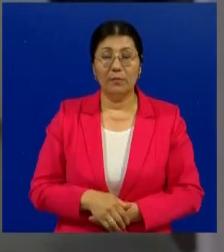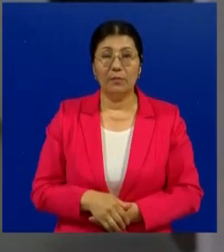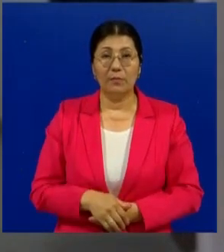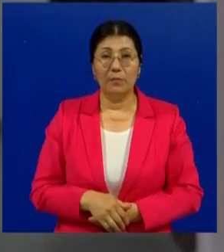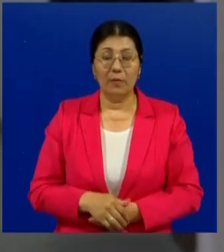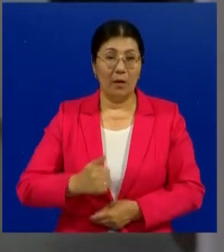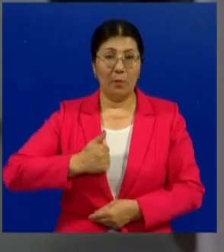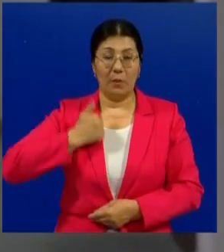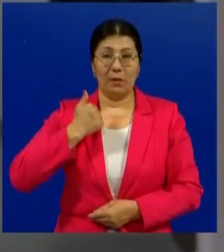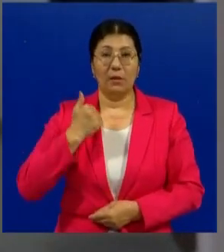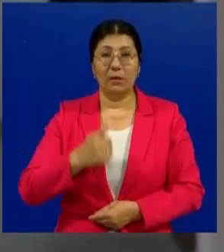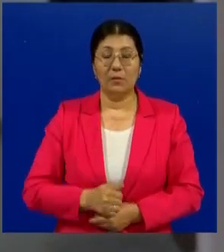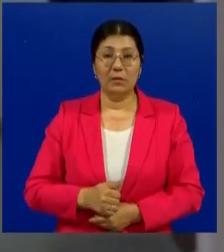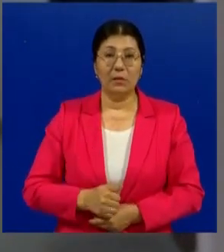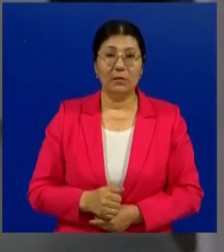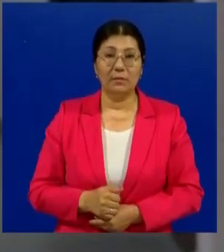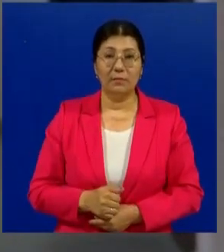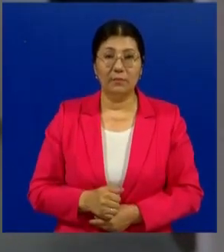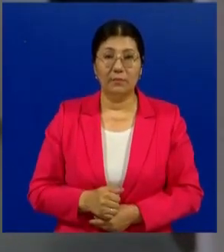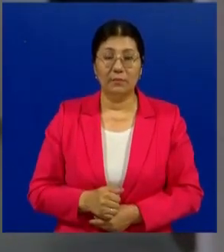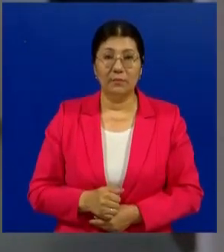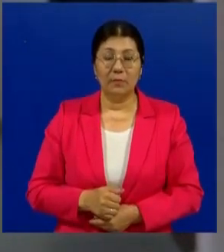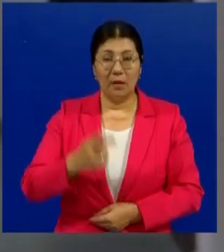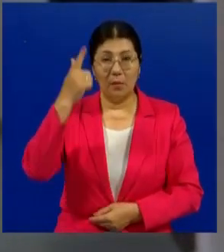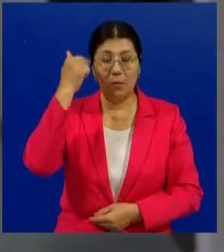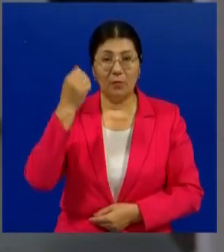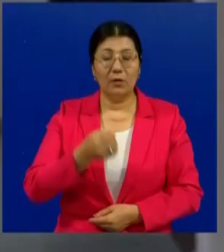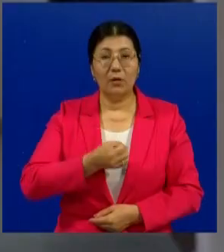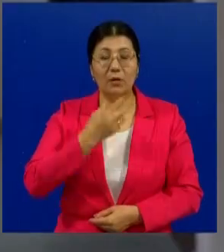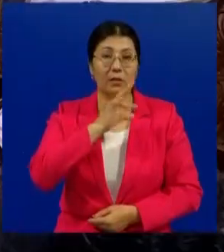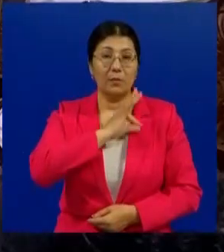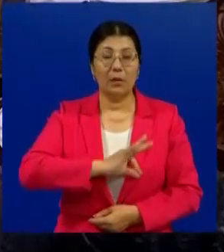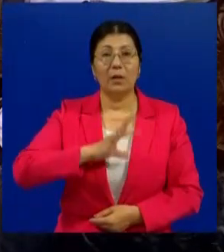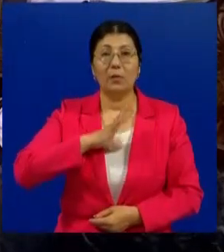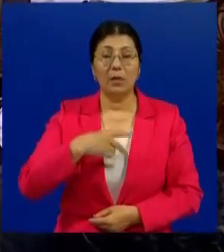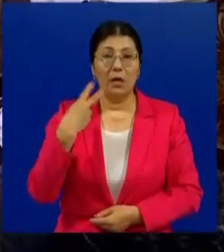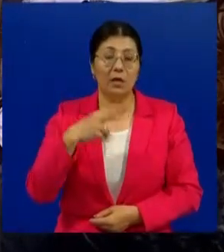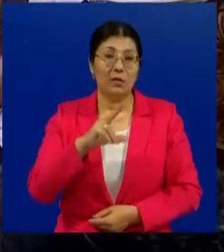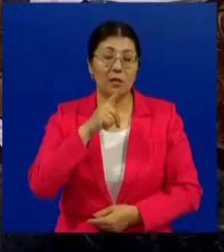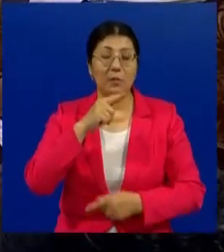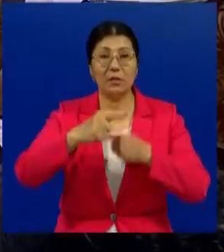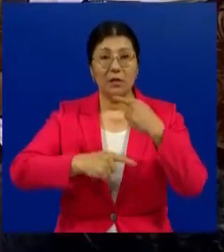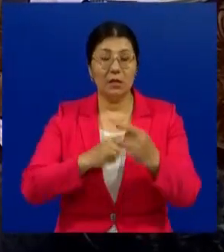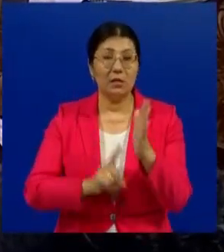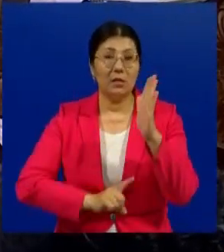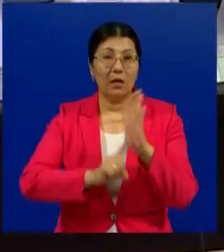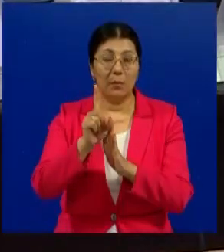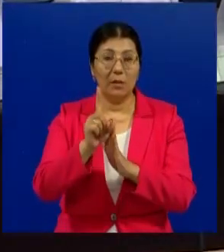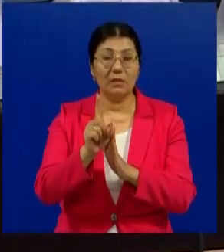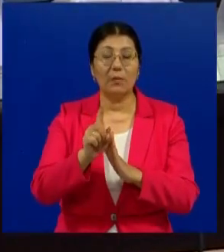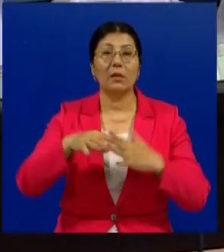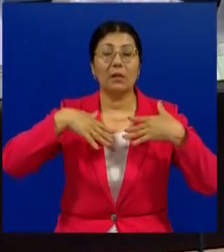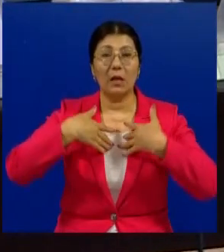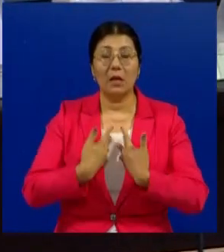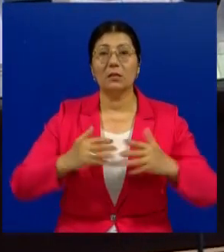өзіміздің батыр аналарымызды білуге жақсы пайдалы болды. 20-шы ғасырдың басында талайды сарсанға салған